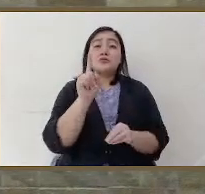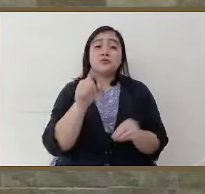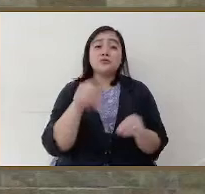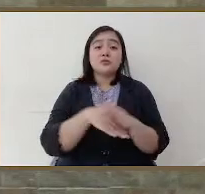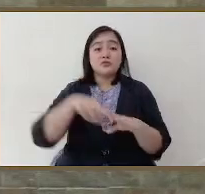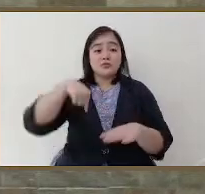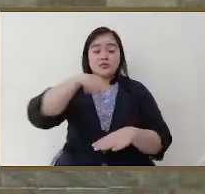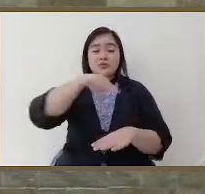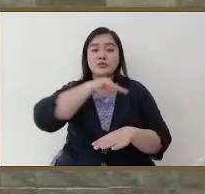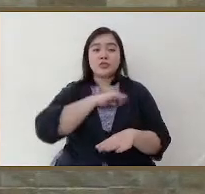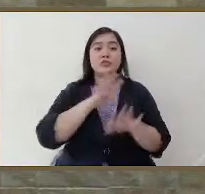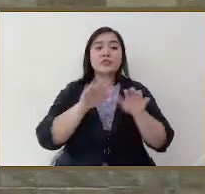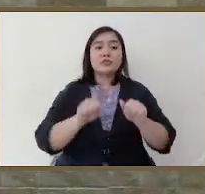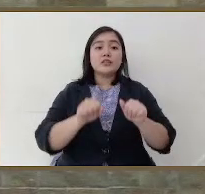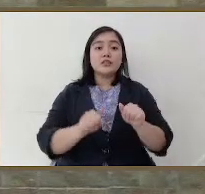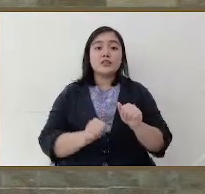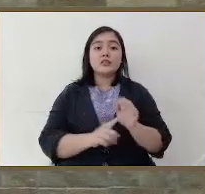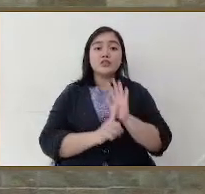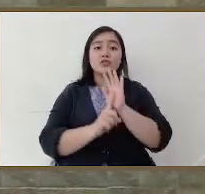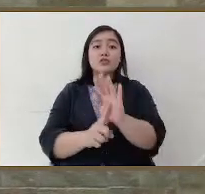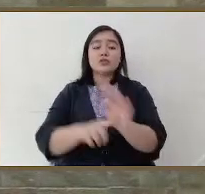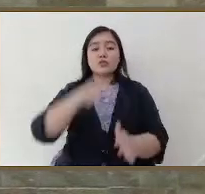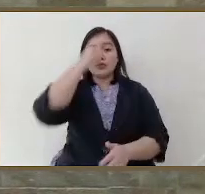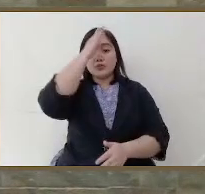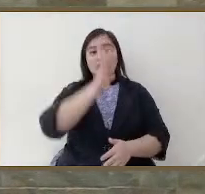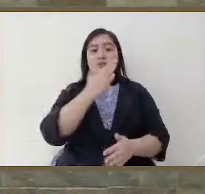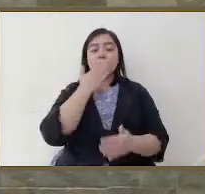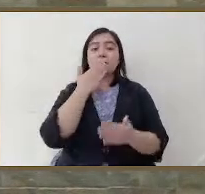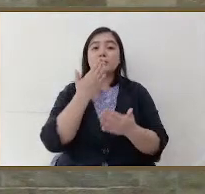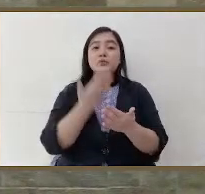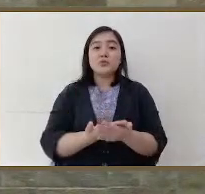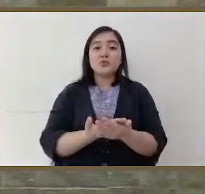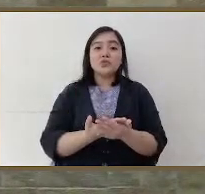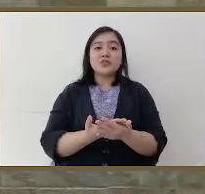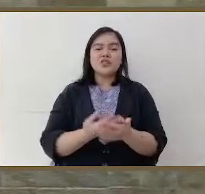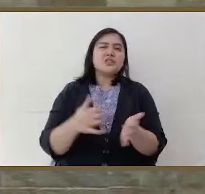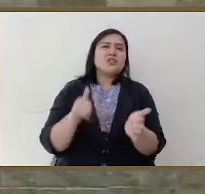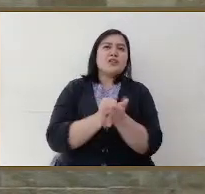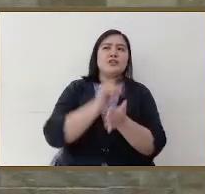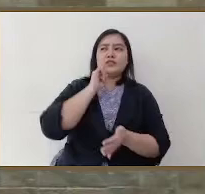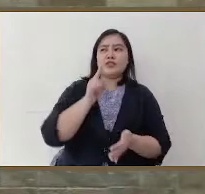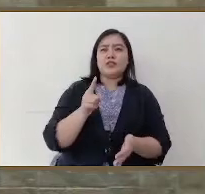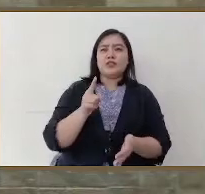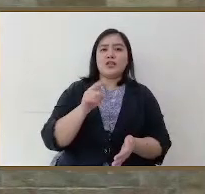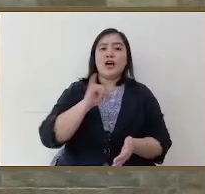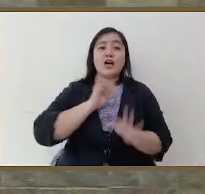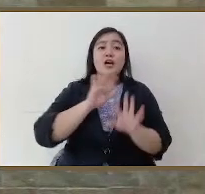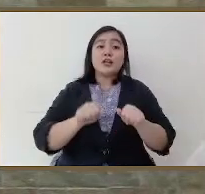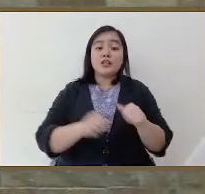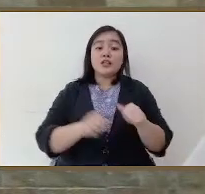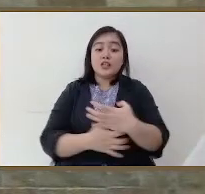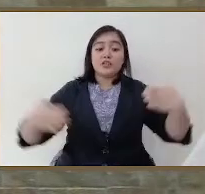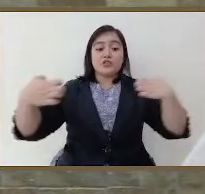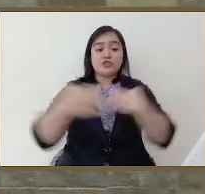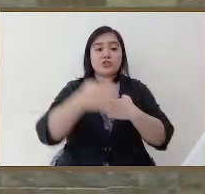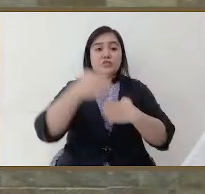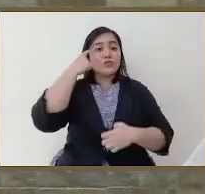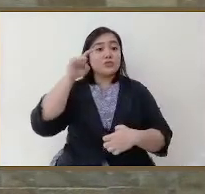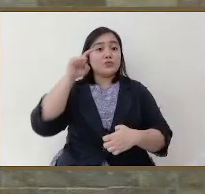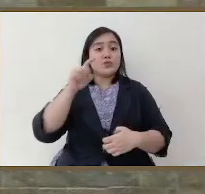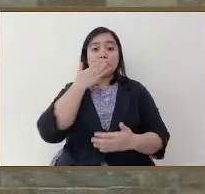sa kabutihan ng Diyos, sa kabila ng kabutihan ng Diyos, ay meron tayong ipapalit sa kabutihan ng Diyos. I'm telling you, anong pwede natin